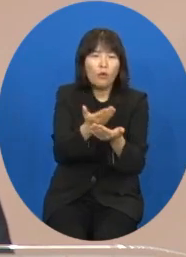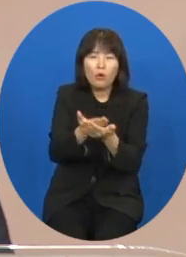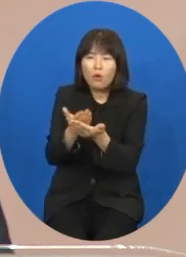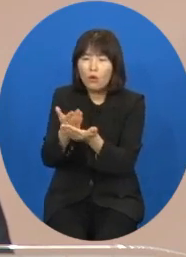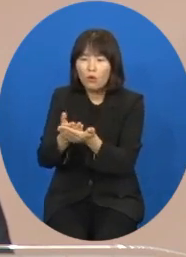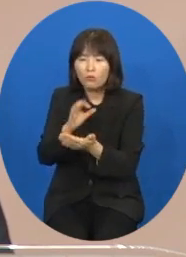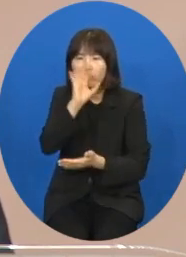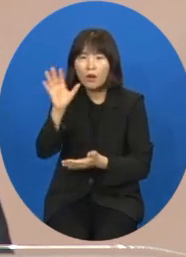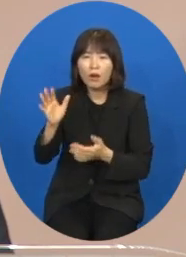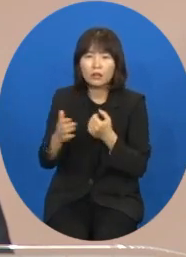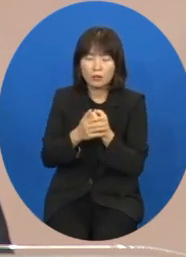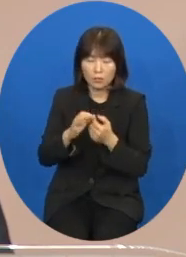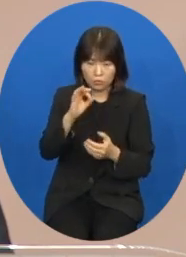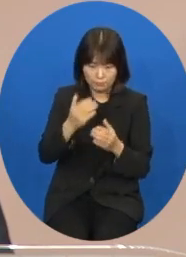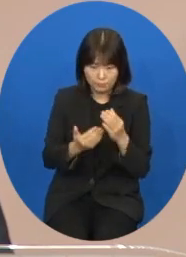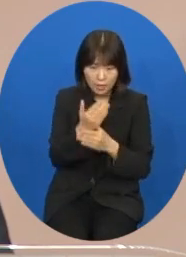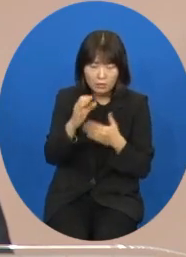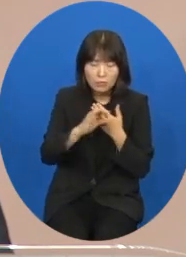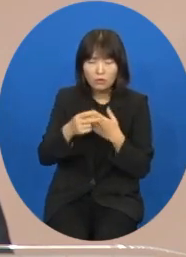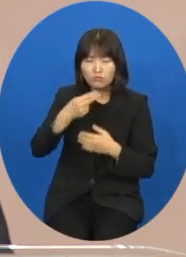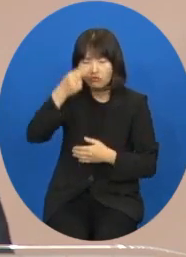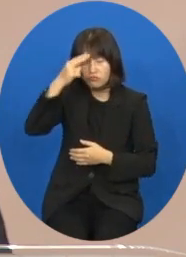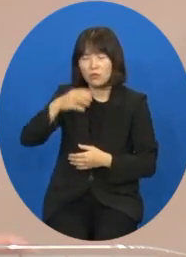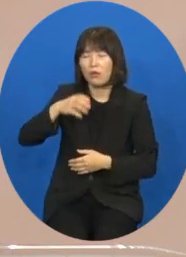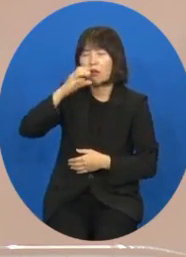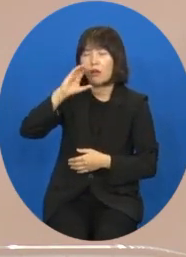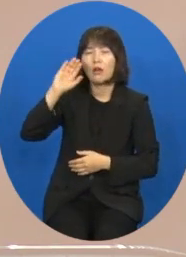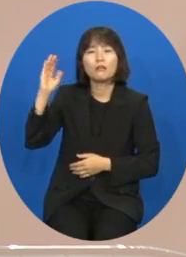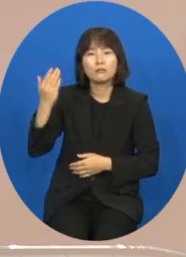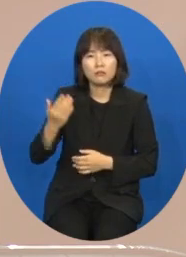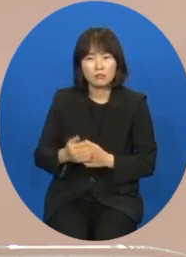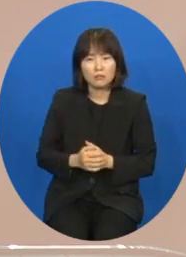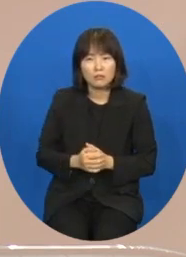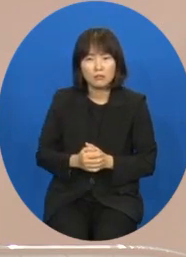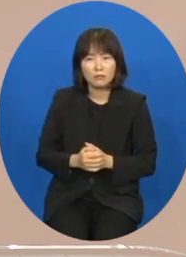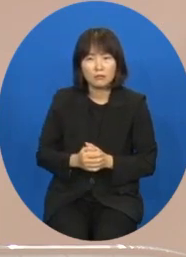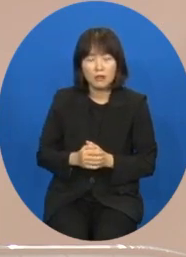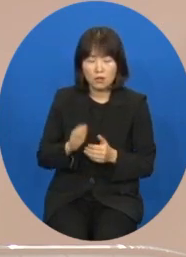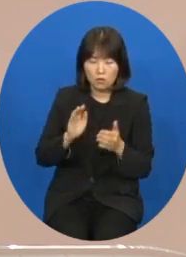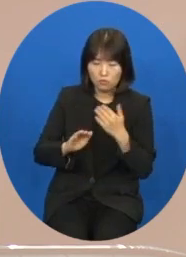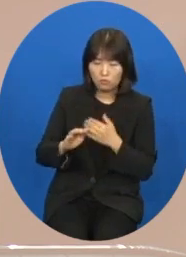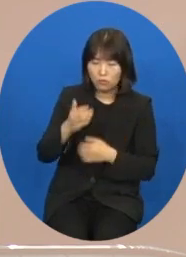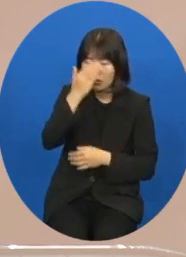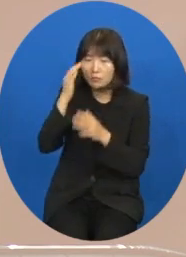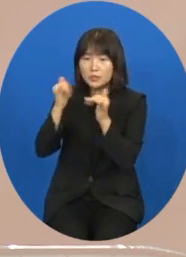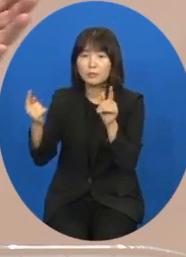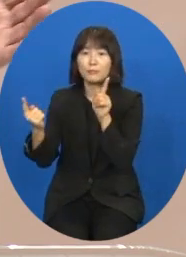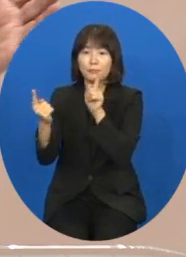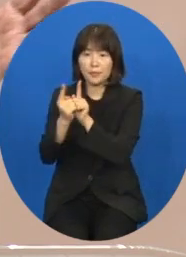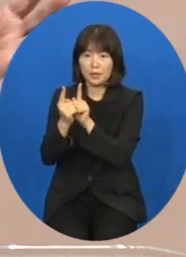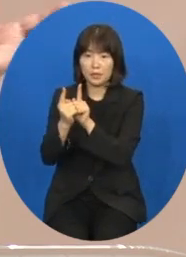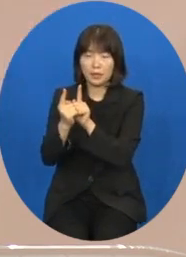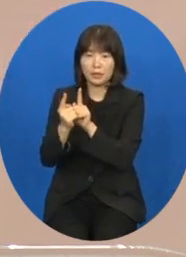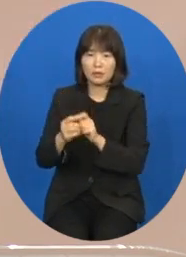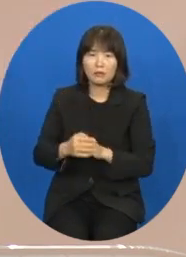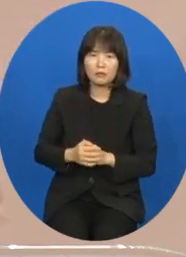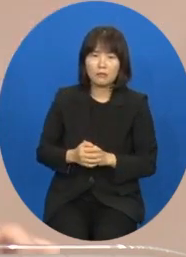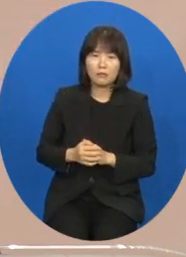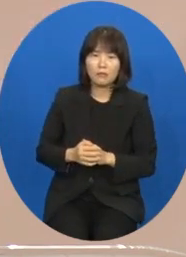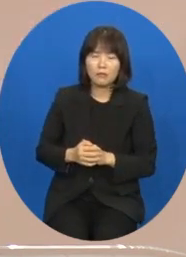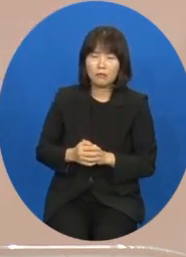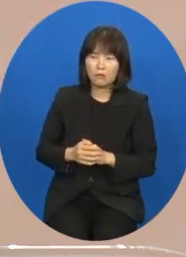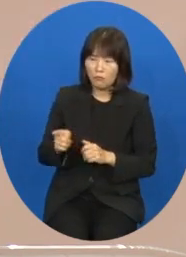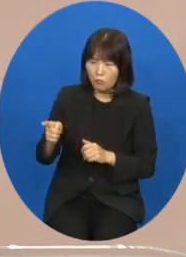술만 마시게 되었습니다. 얼마 뒤에 어느 젊은이를 만났는데 그냥 무섭게